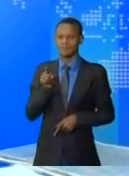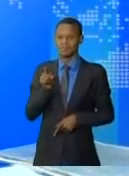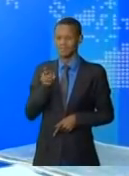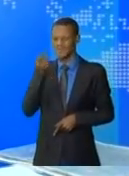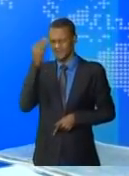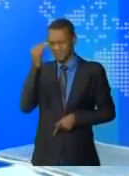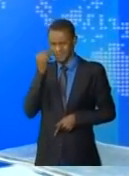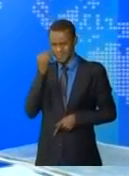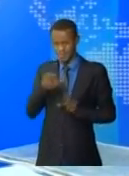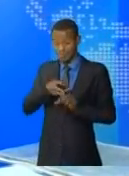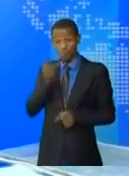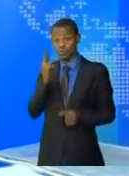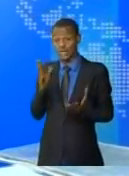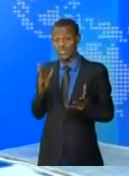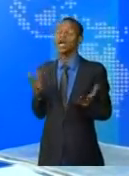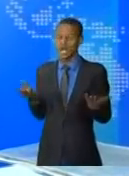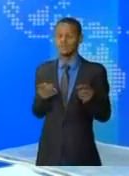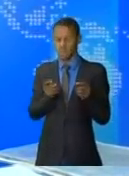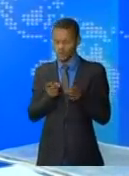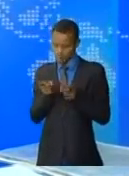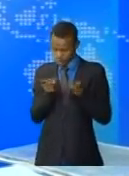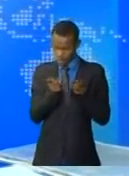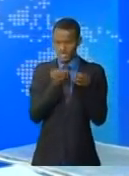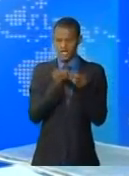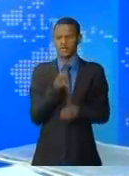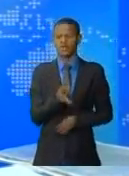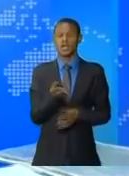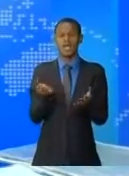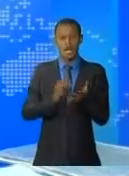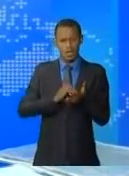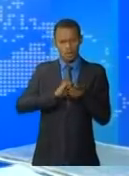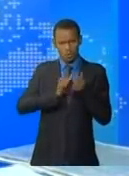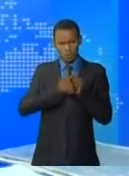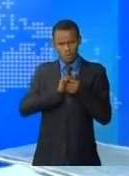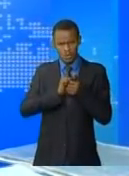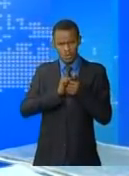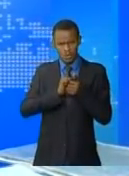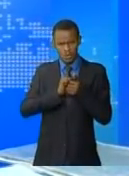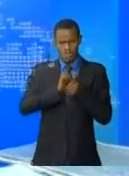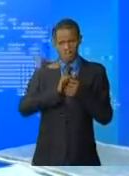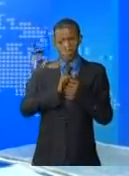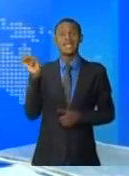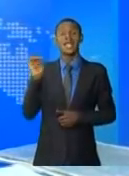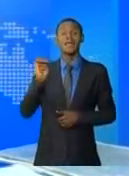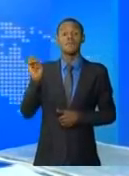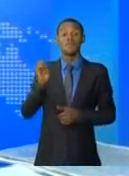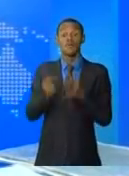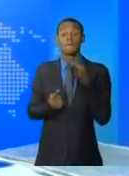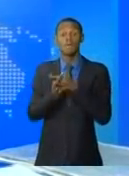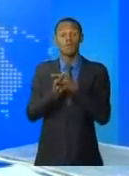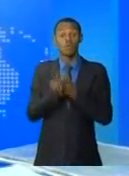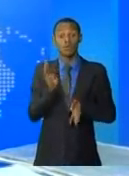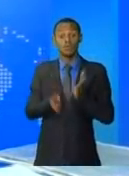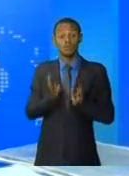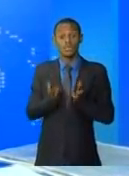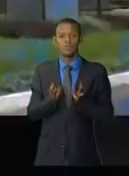Les nouveaux cas Ebola enregistrés à Butembo dans le Nord Kivu a figuré au centre de cette réunion. Françoise